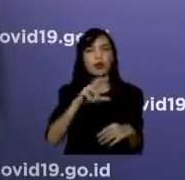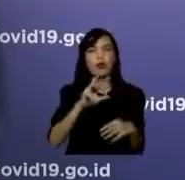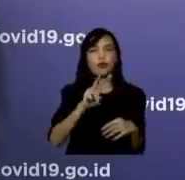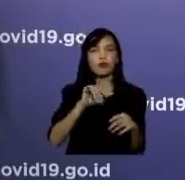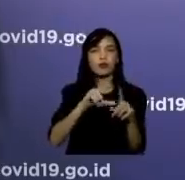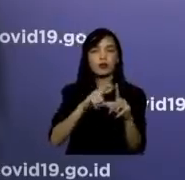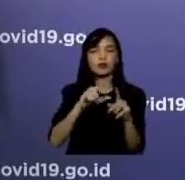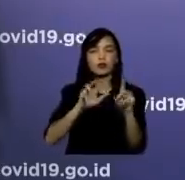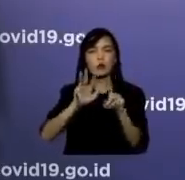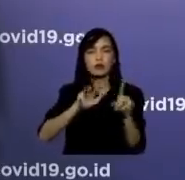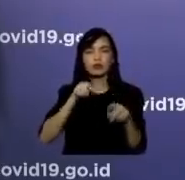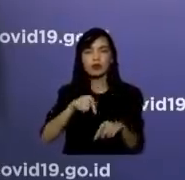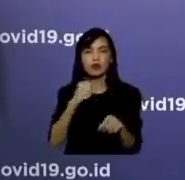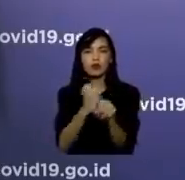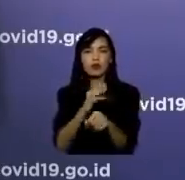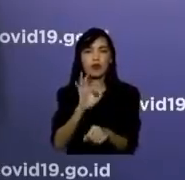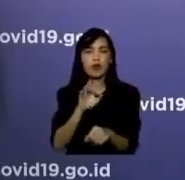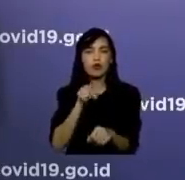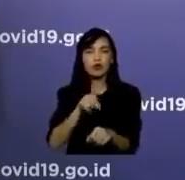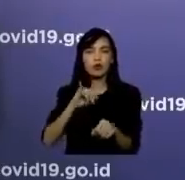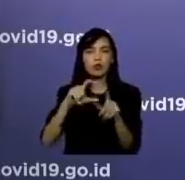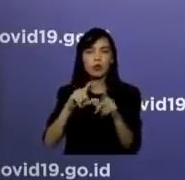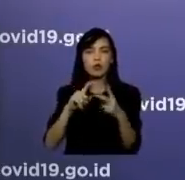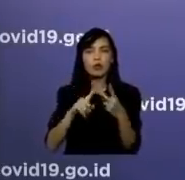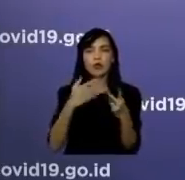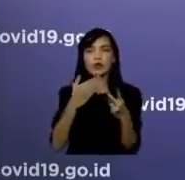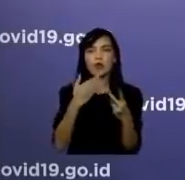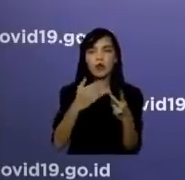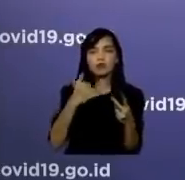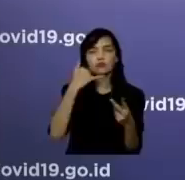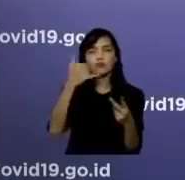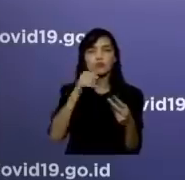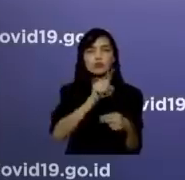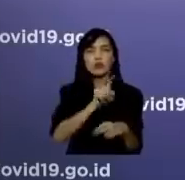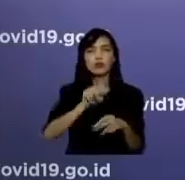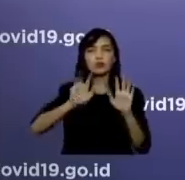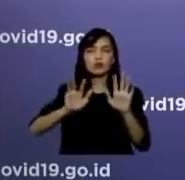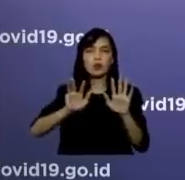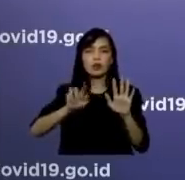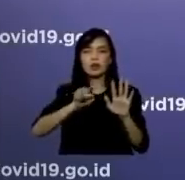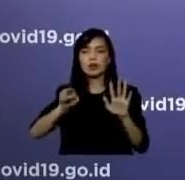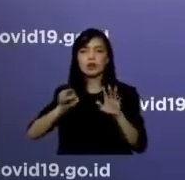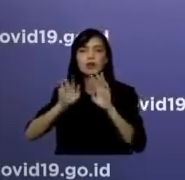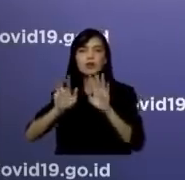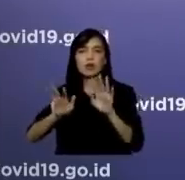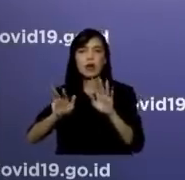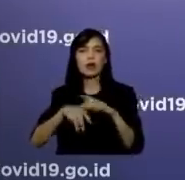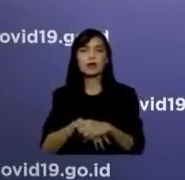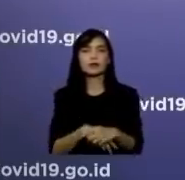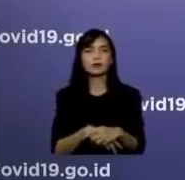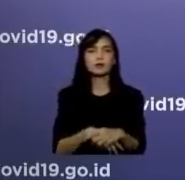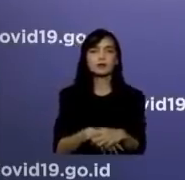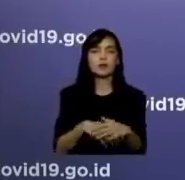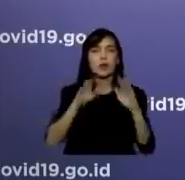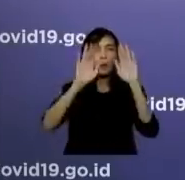19.tv atau bertanya melalui hotline 119 extension 9 di